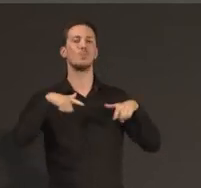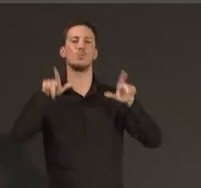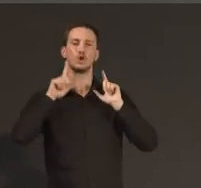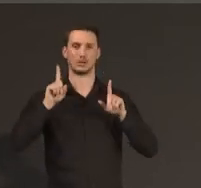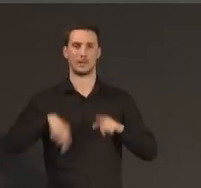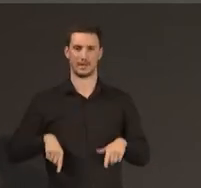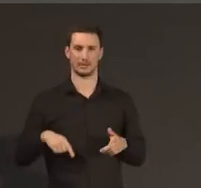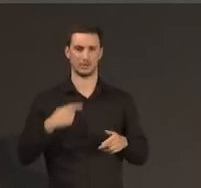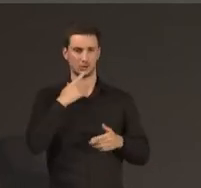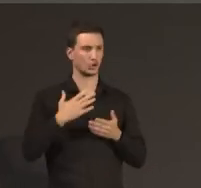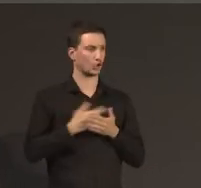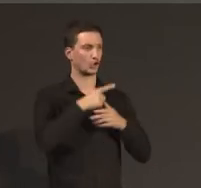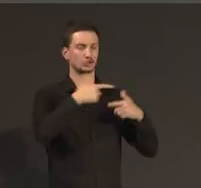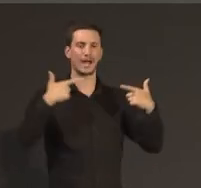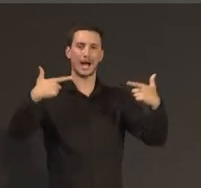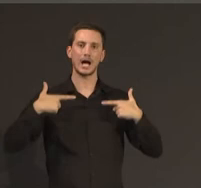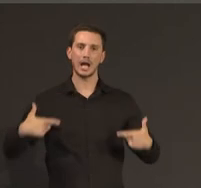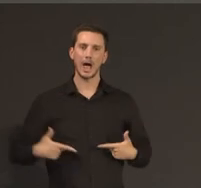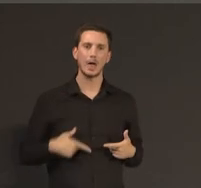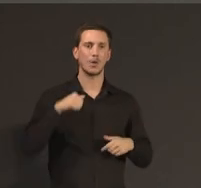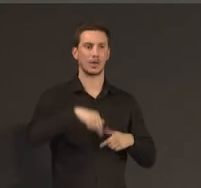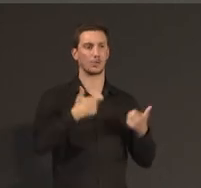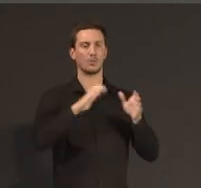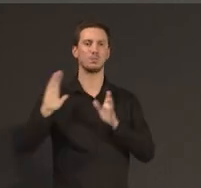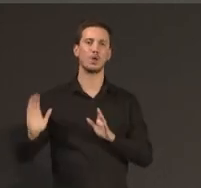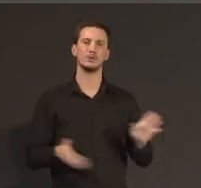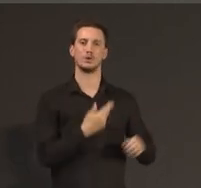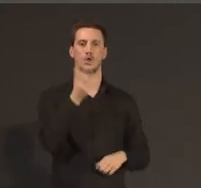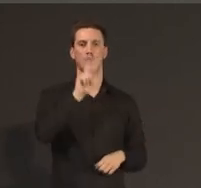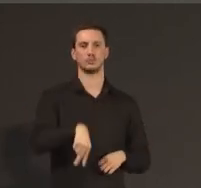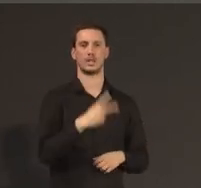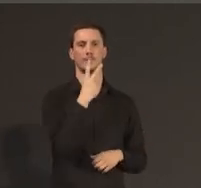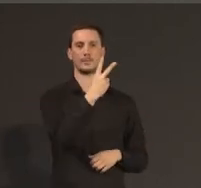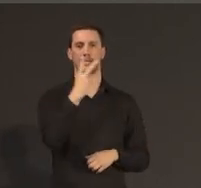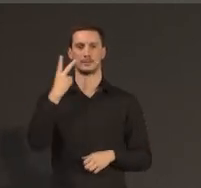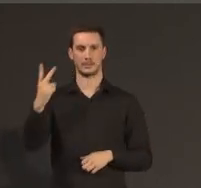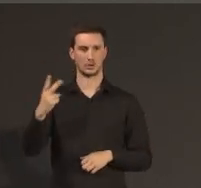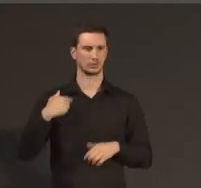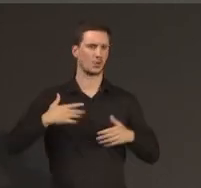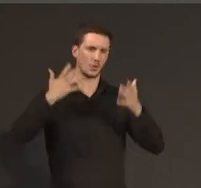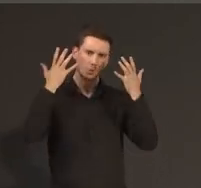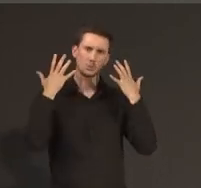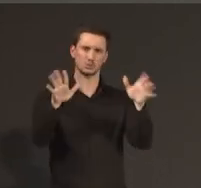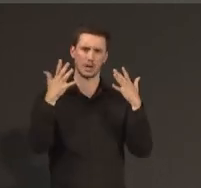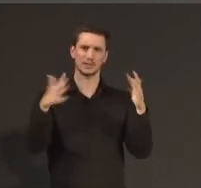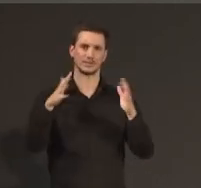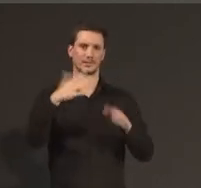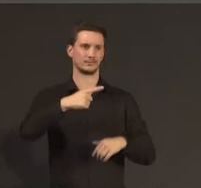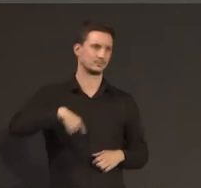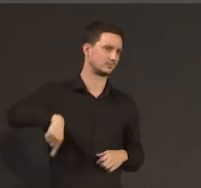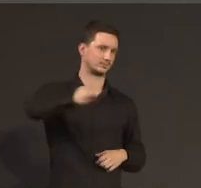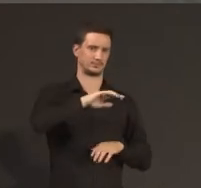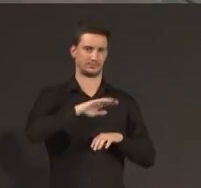tots vosaltres, els graduats i graduades de la promoció 2022. Un fort aplaudiment, un altre per